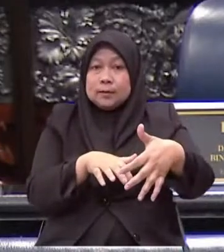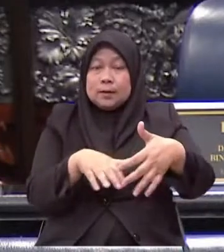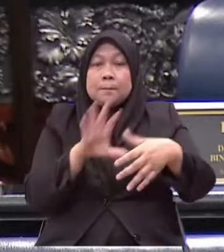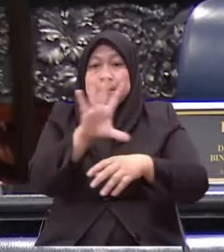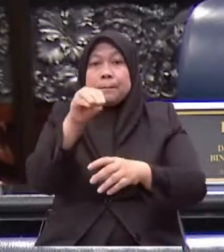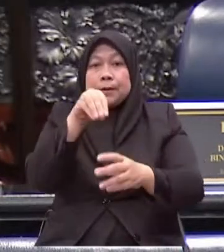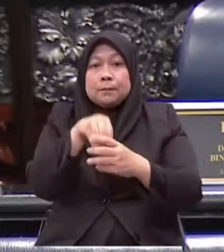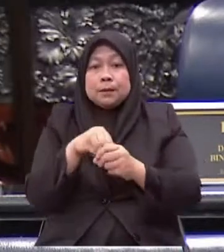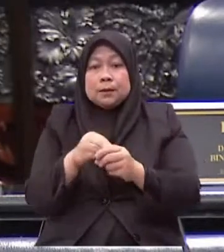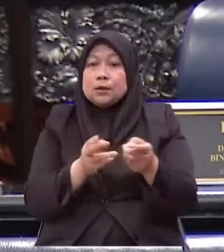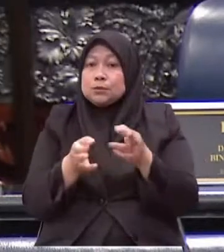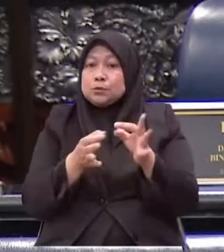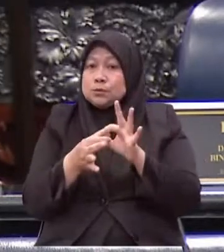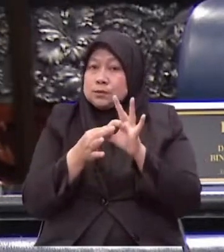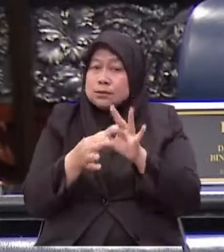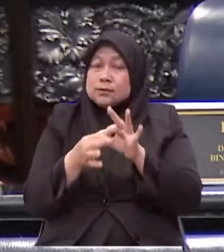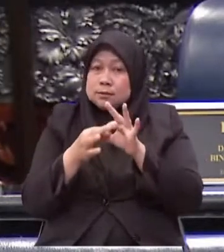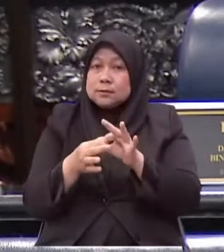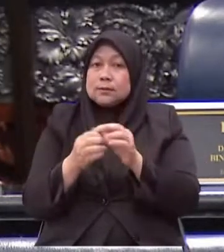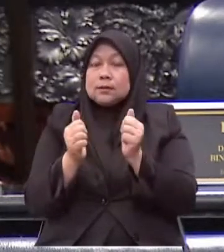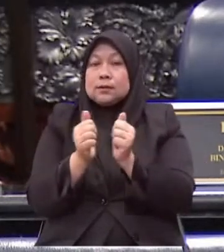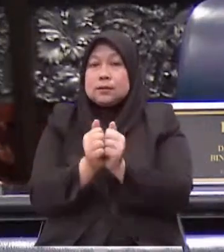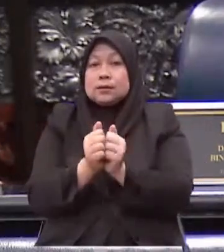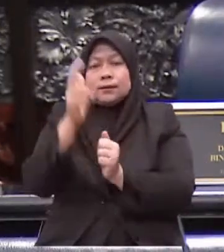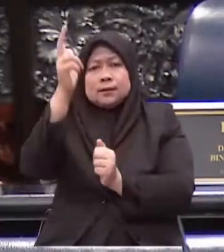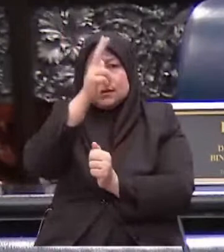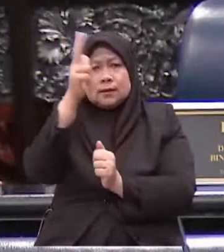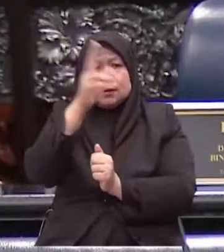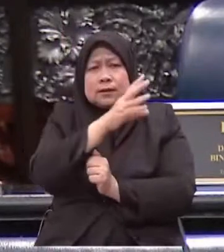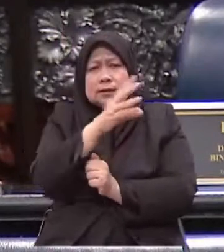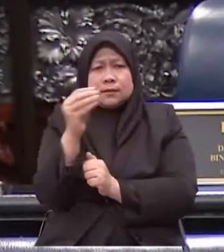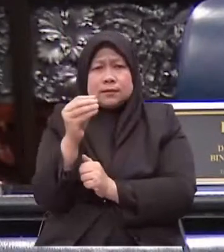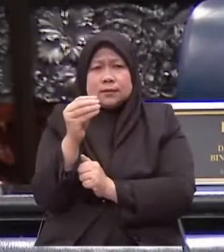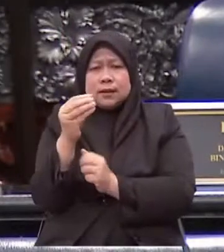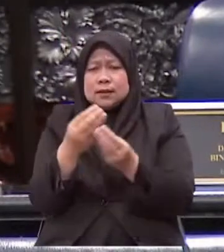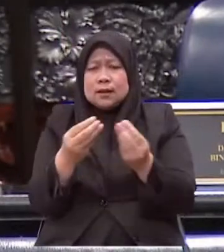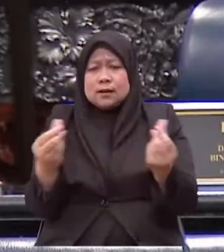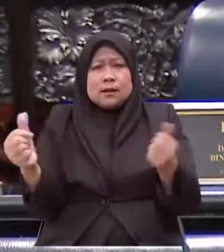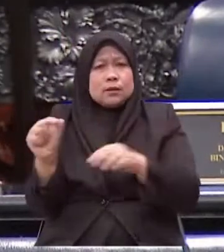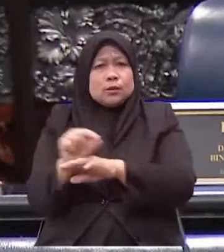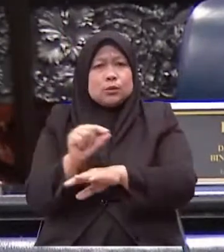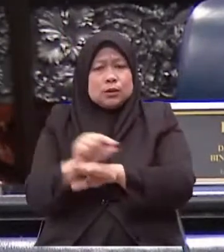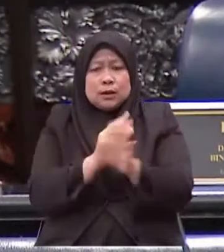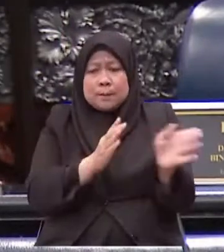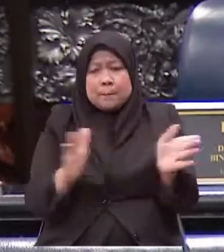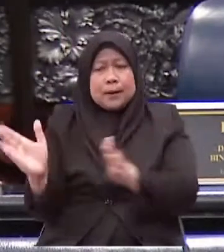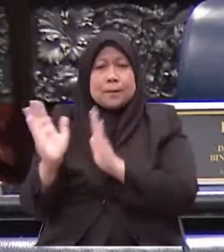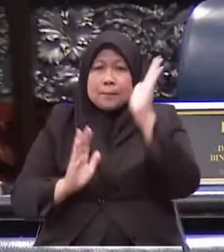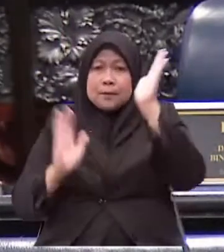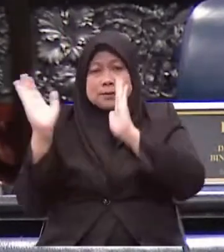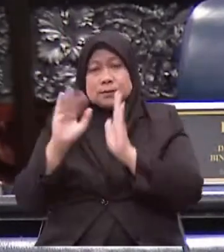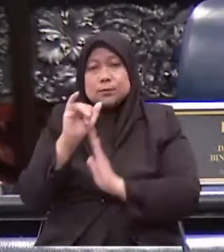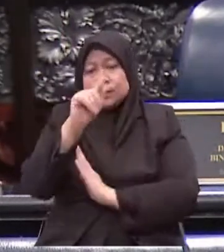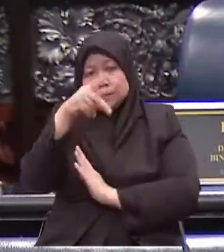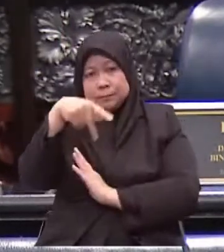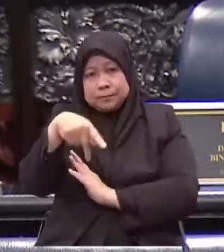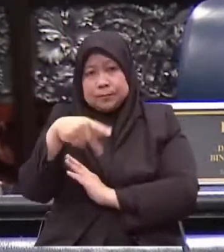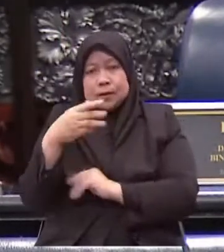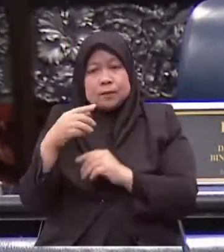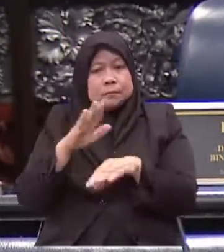pertanian berlipat dan usaha sama dengan jabatan perangkat Malaysia dozem dan tata guna tanah dengan plain Malaysia Tuhan yang tipe 2